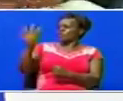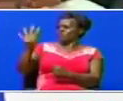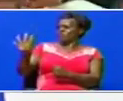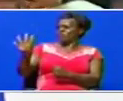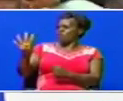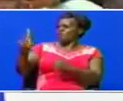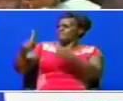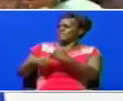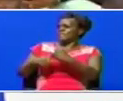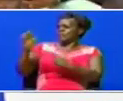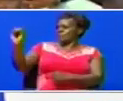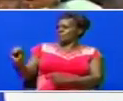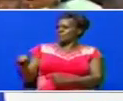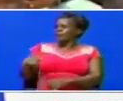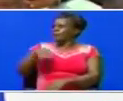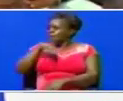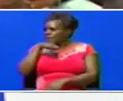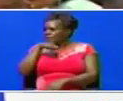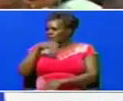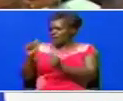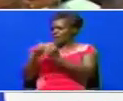0.46%. Raila Odinga,